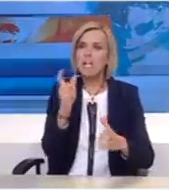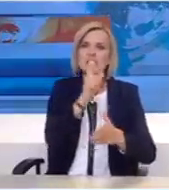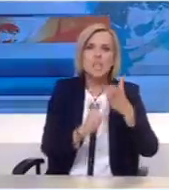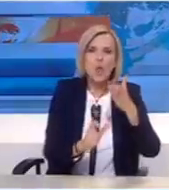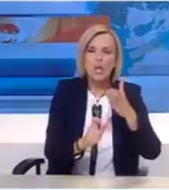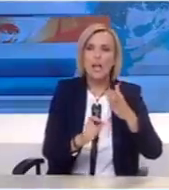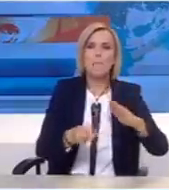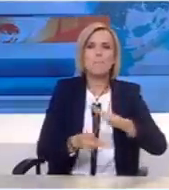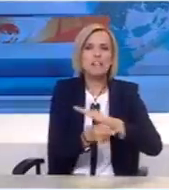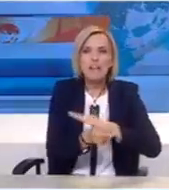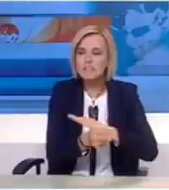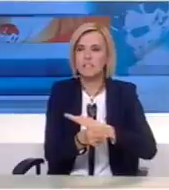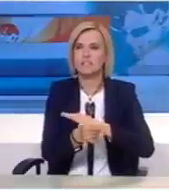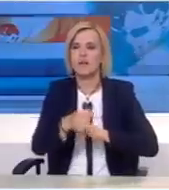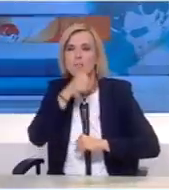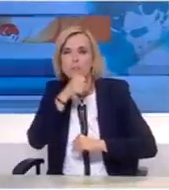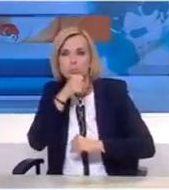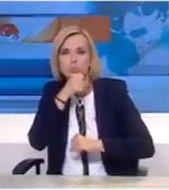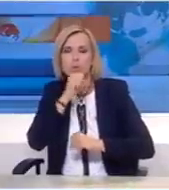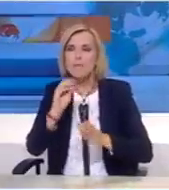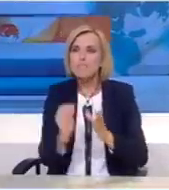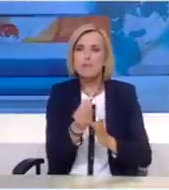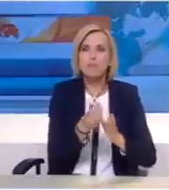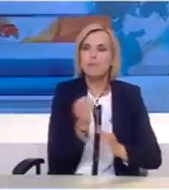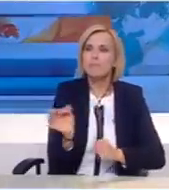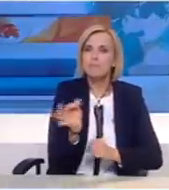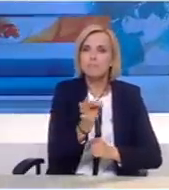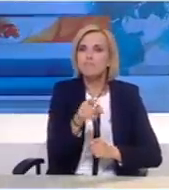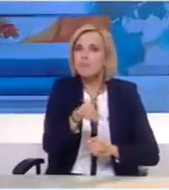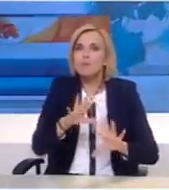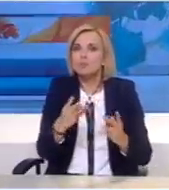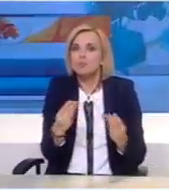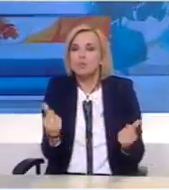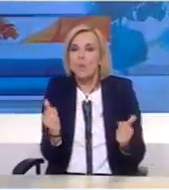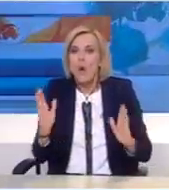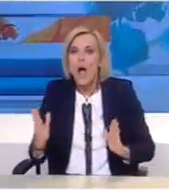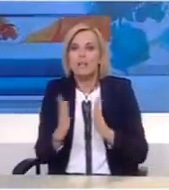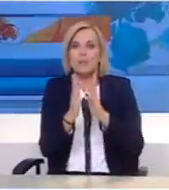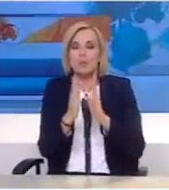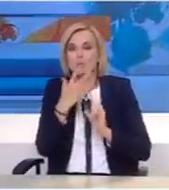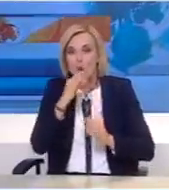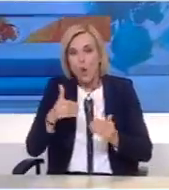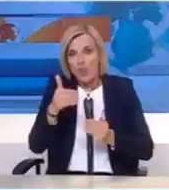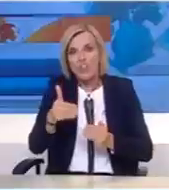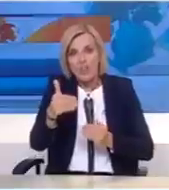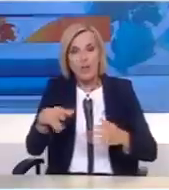τέτοιους πληθυσμούς, και πώς θα αποτρέψετε αντίστοιχες περιπτώσεις στο μέλλον εν ώψη και της σταδιακής χαλάρωσης των